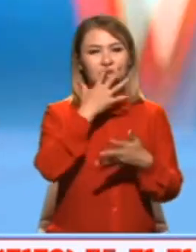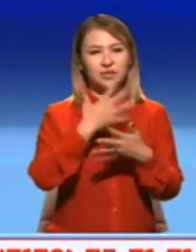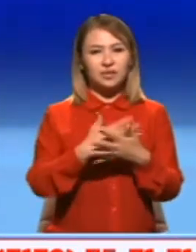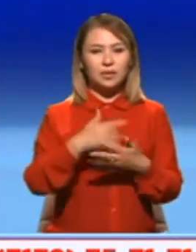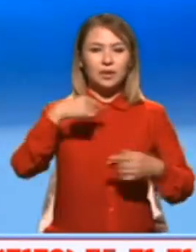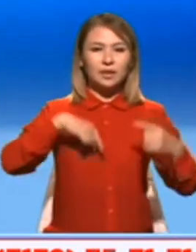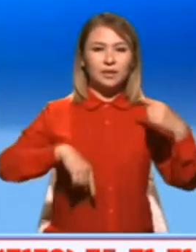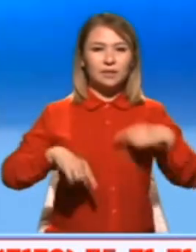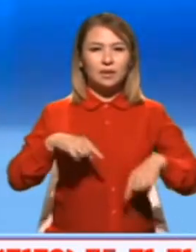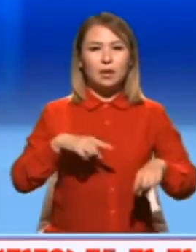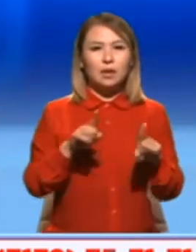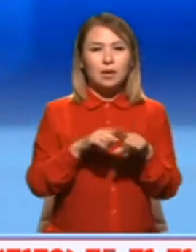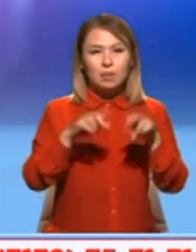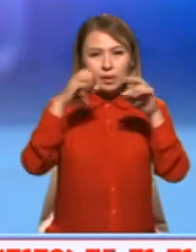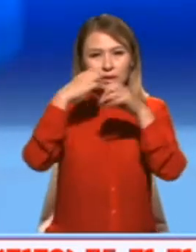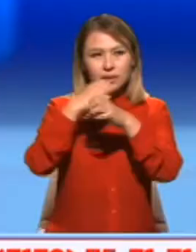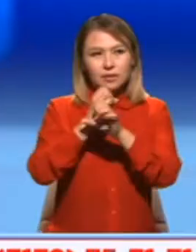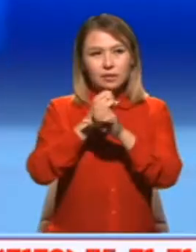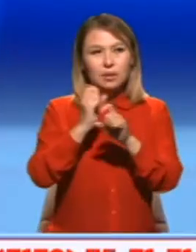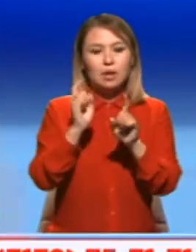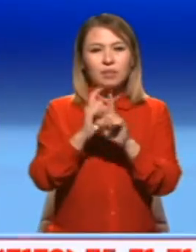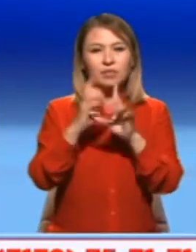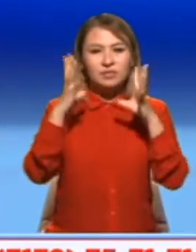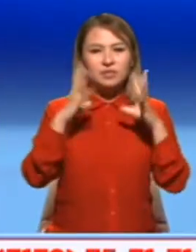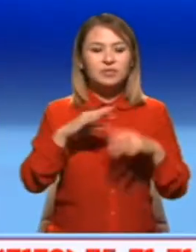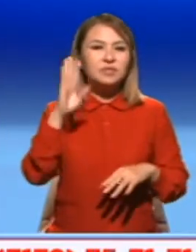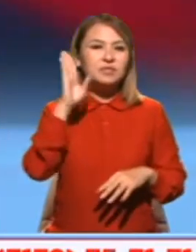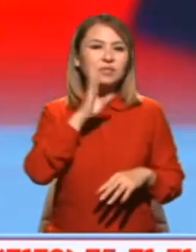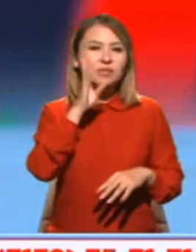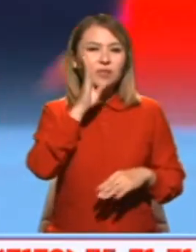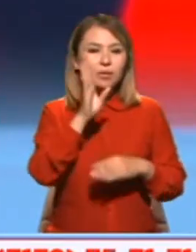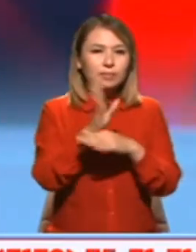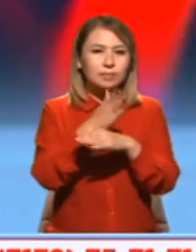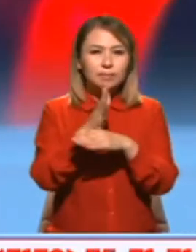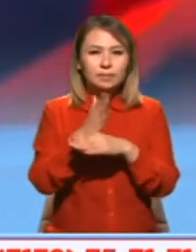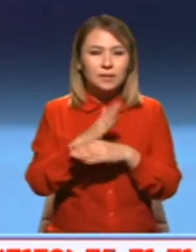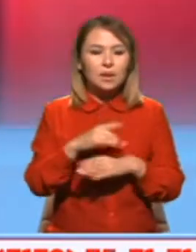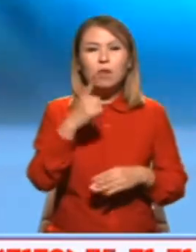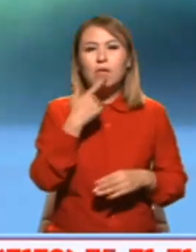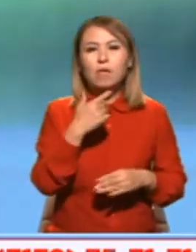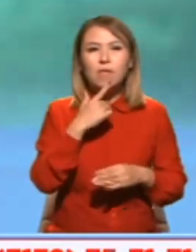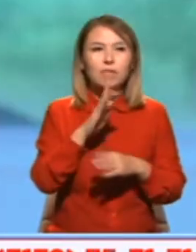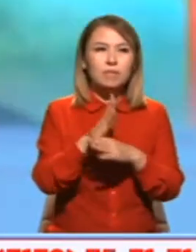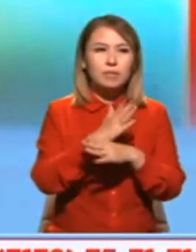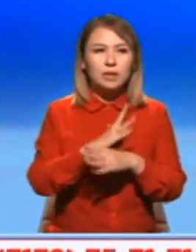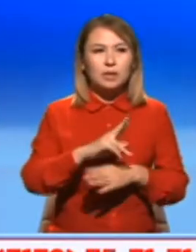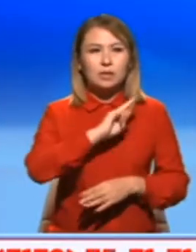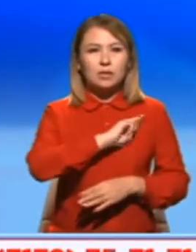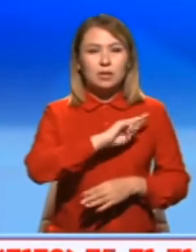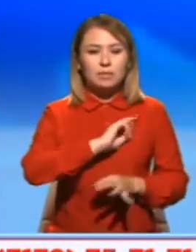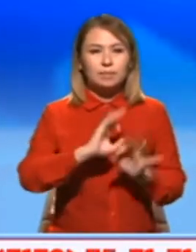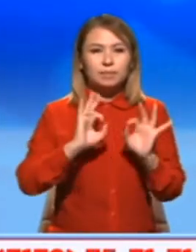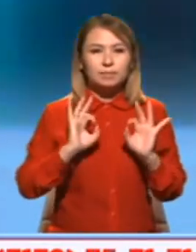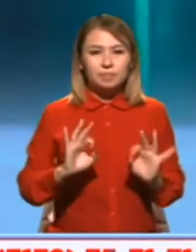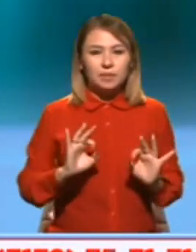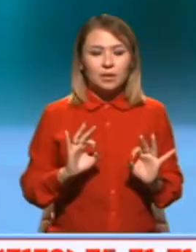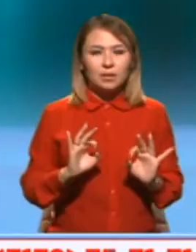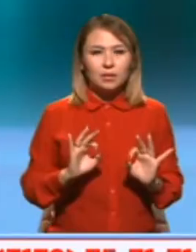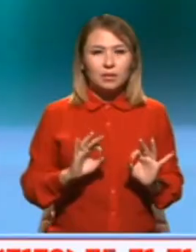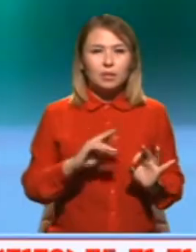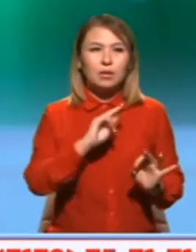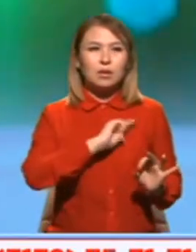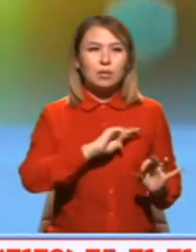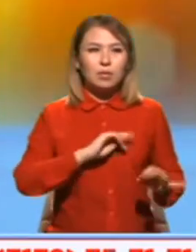ағзамыздағы зертхана дейміз, судың барлығын фильтрлеп, қанның барлығын фильтрлеп, қызмет атқаратын бүйректің